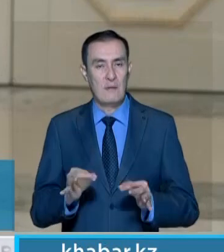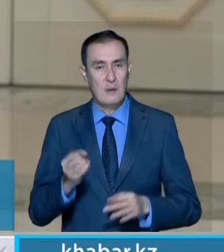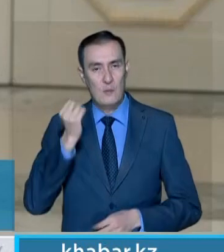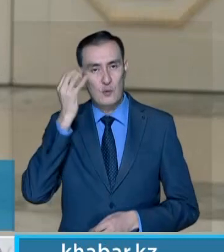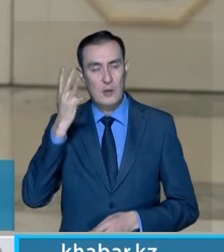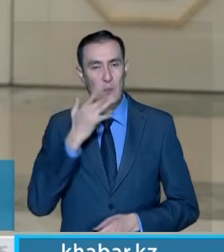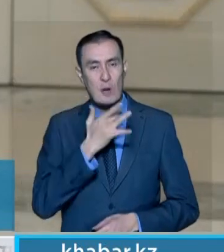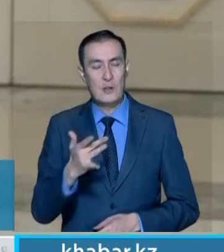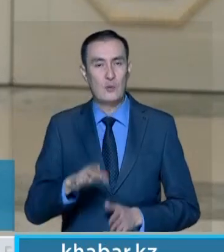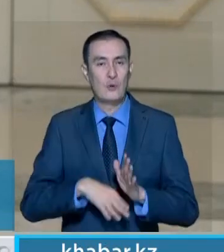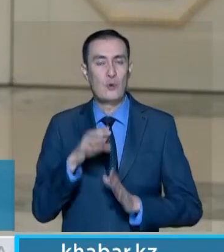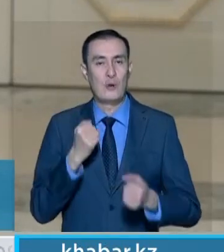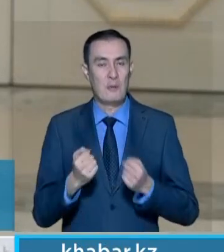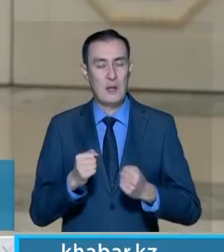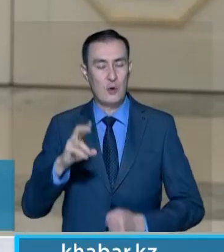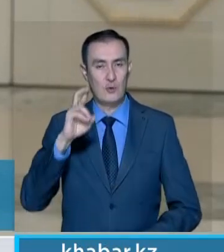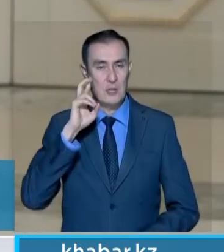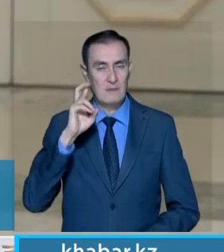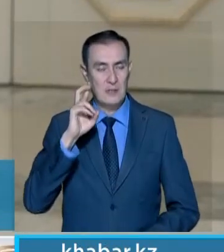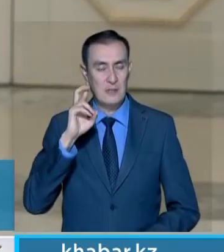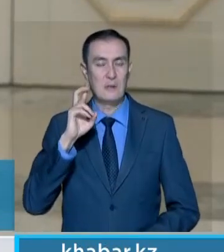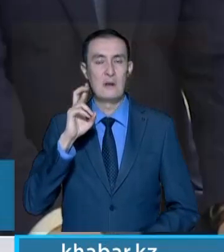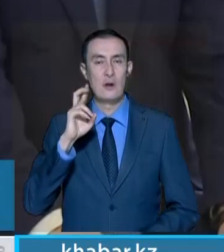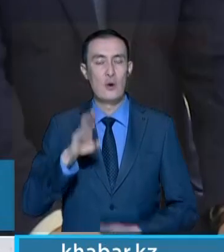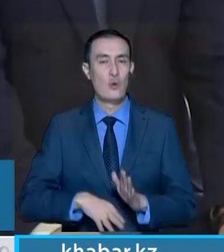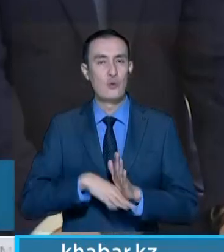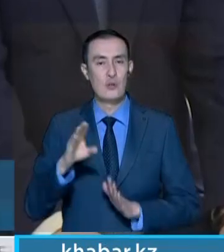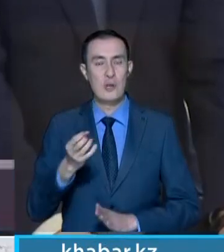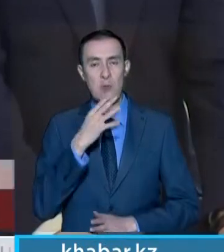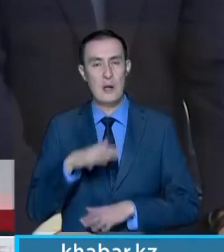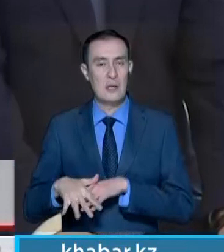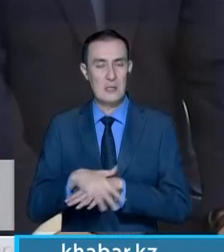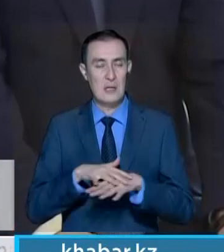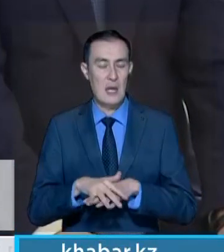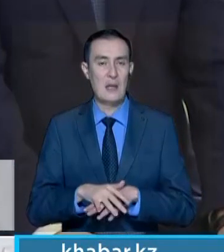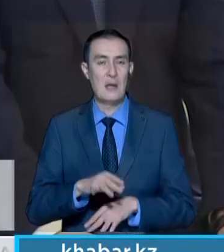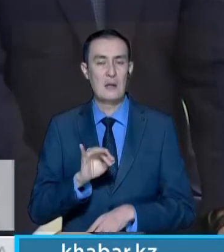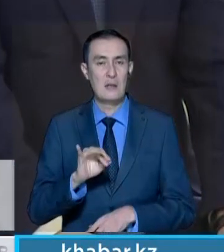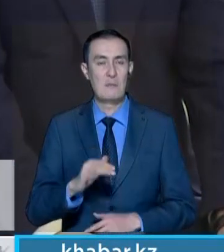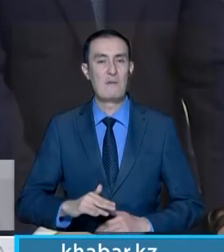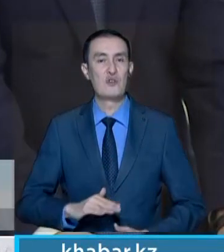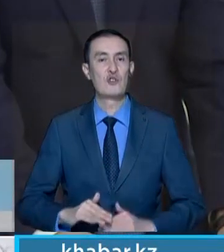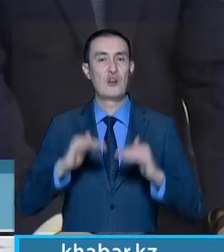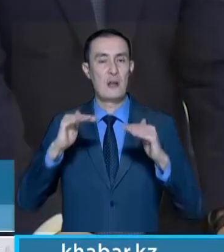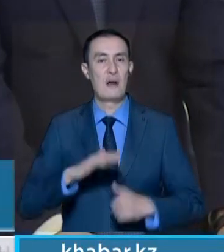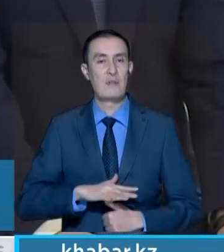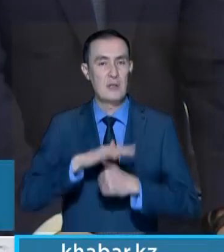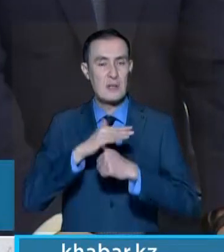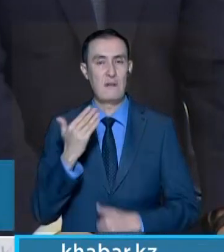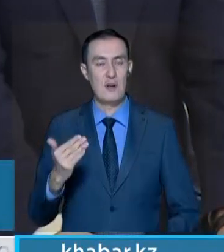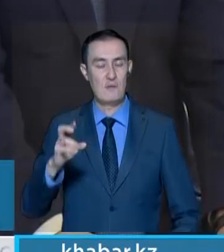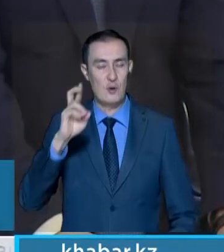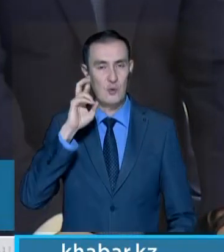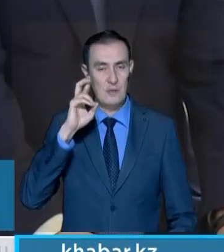политике, направленной на укрепление государственности, улучшение благосостояния народа и повышение авторитета вашей